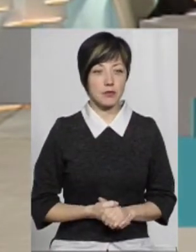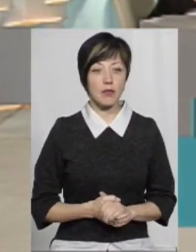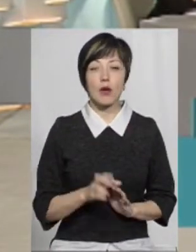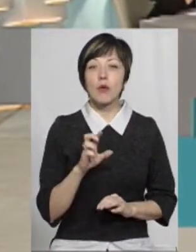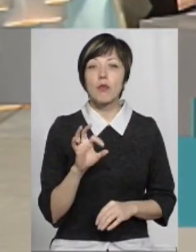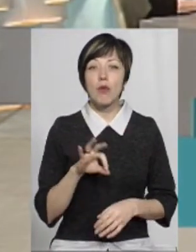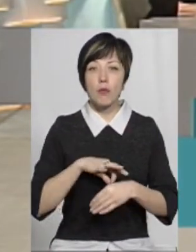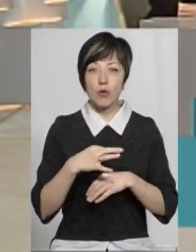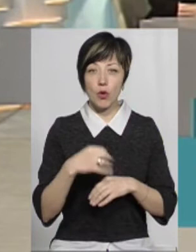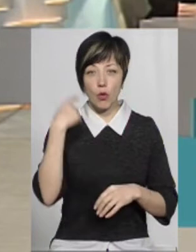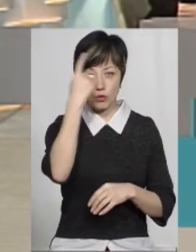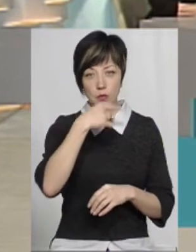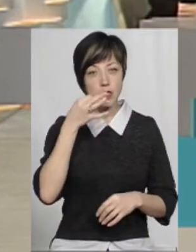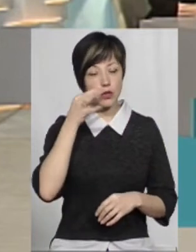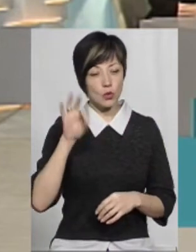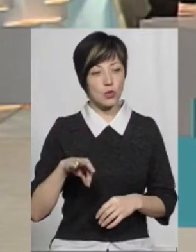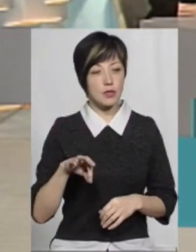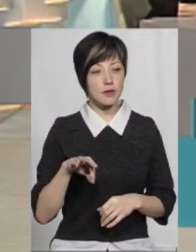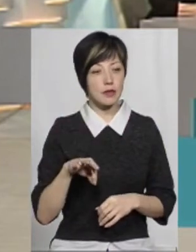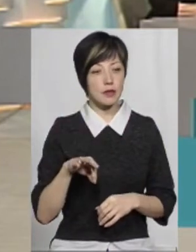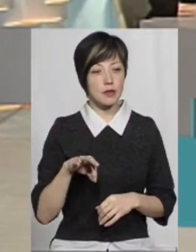Болить, бо особистий досвід